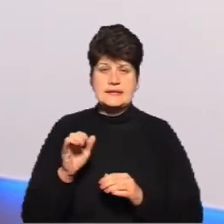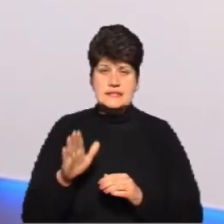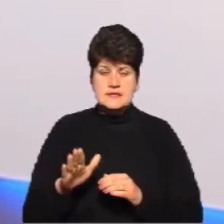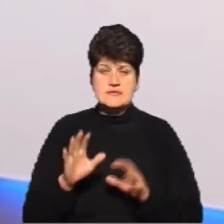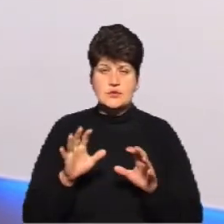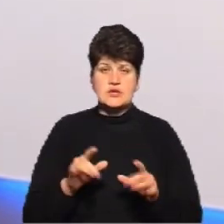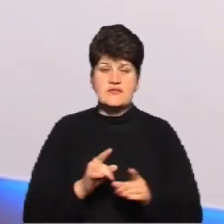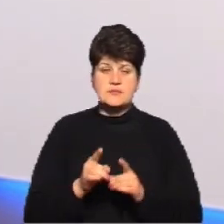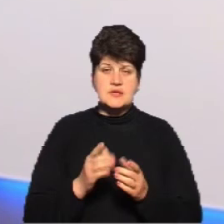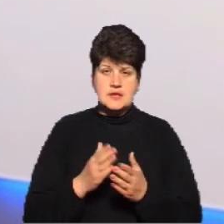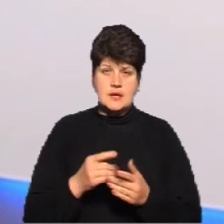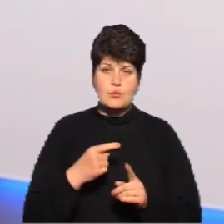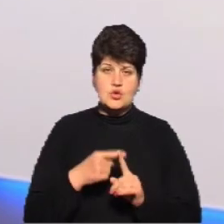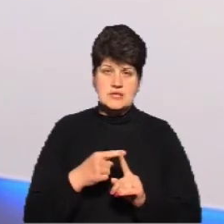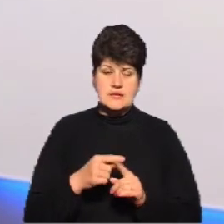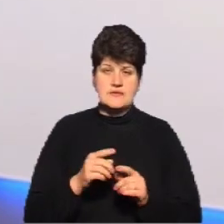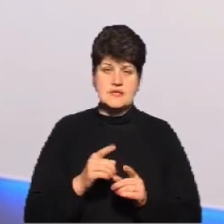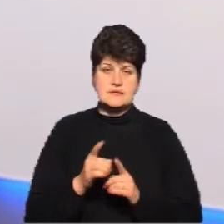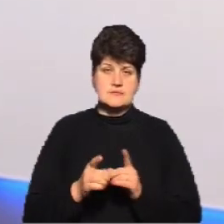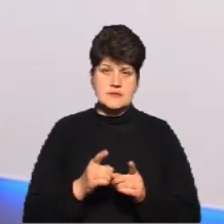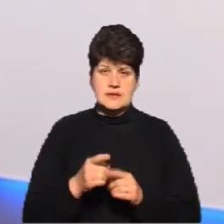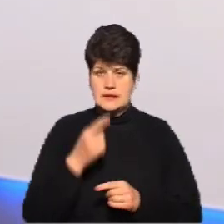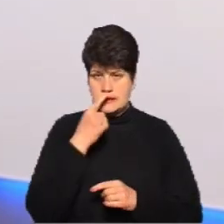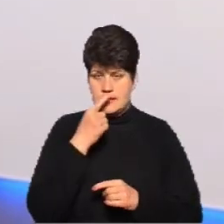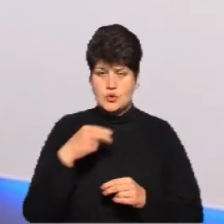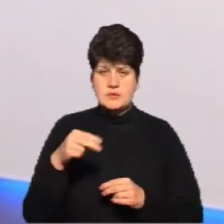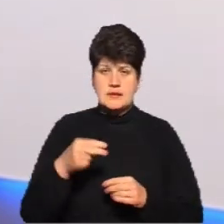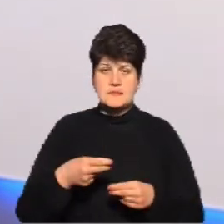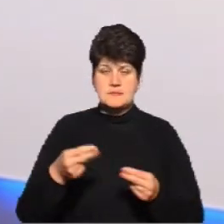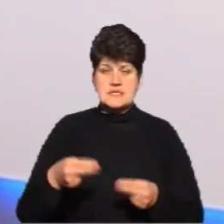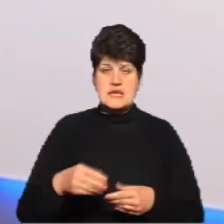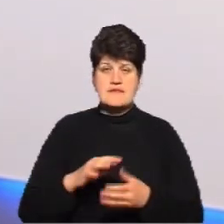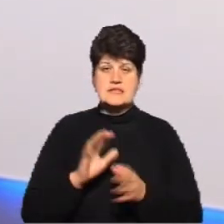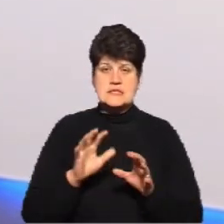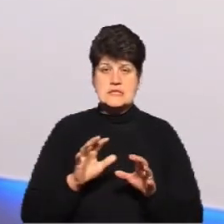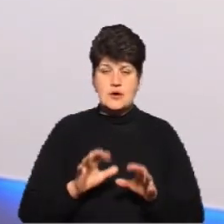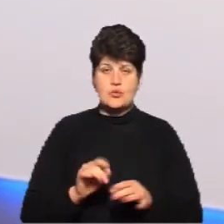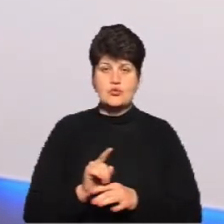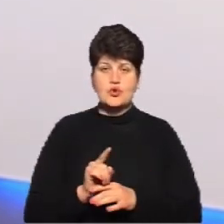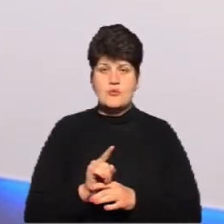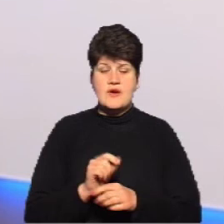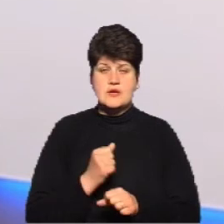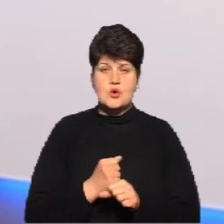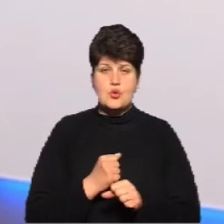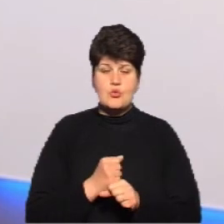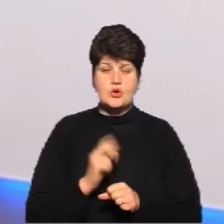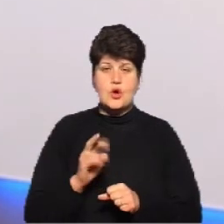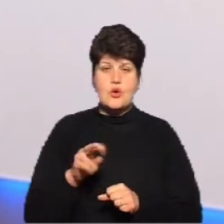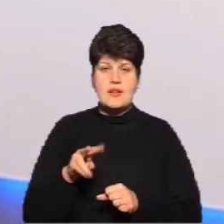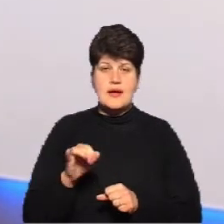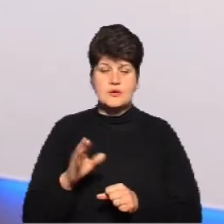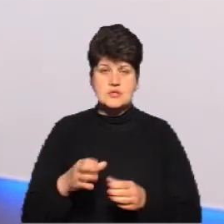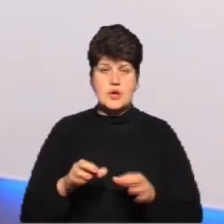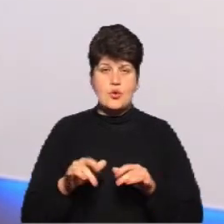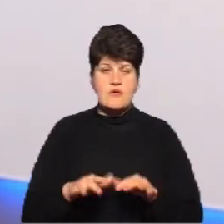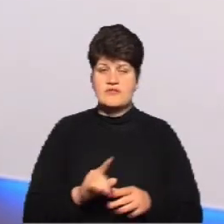позитивні зрушення. Нещодавно президент підписав закон про унормування роботи колекторських компаній. Вони тепер не повинні